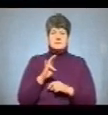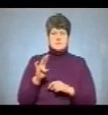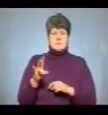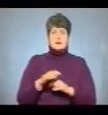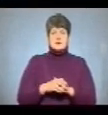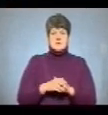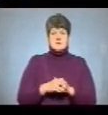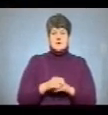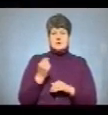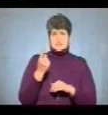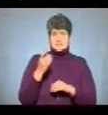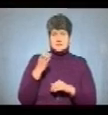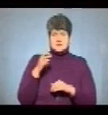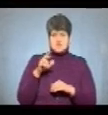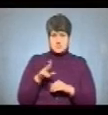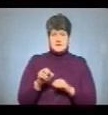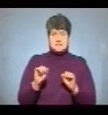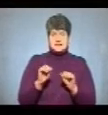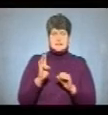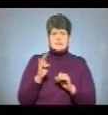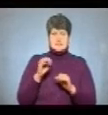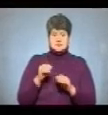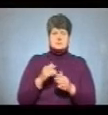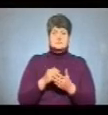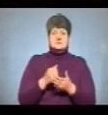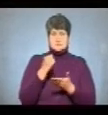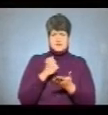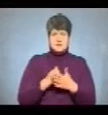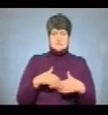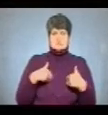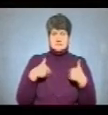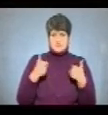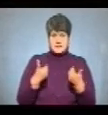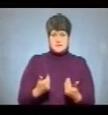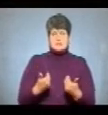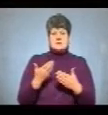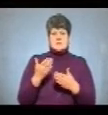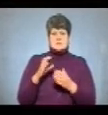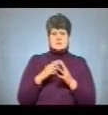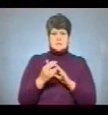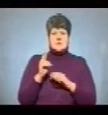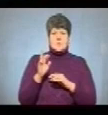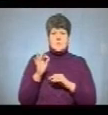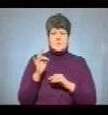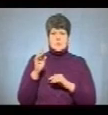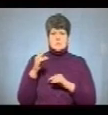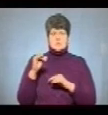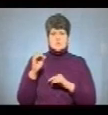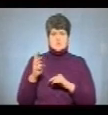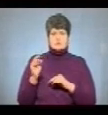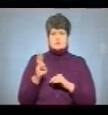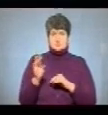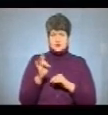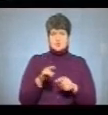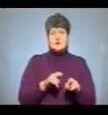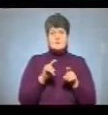11 січня цього року владика Нестор ухвалив звернення параф'ян церкви Покрови Пресвятої Богородиці з села Кордишів Шумського району щодо